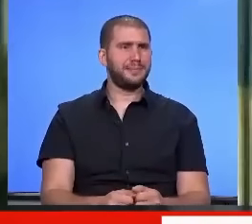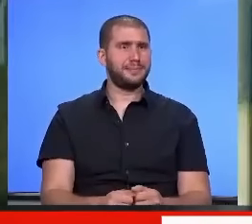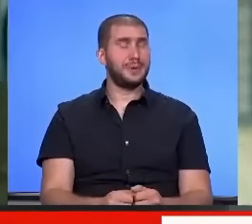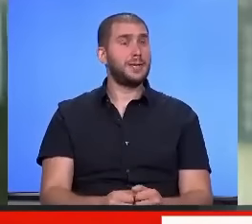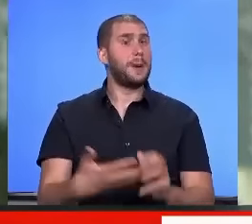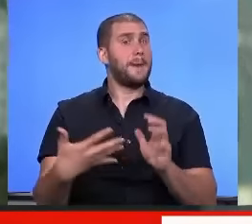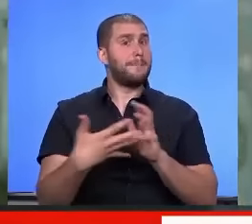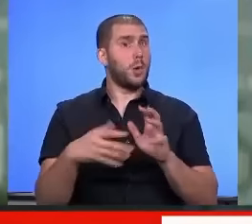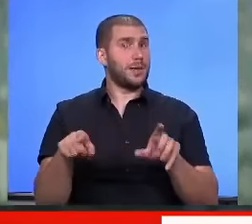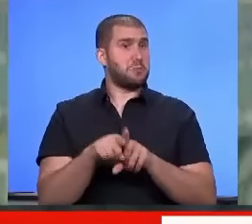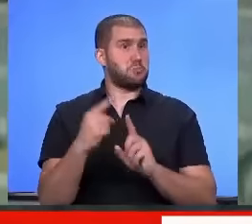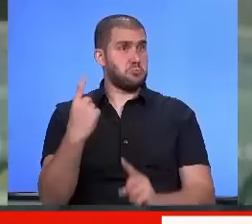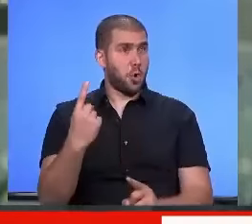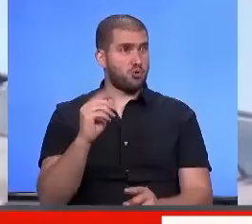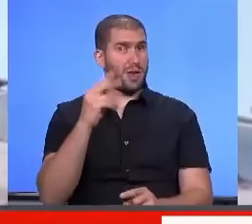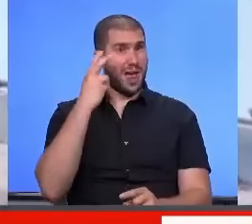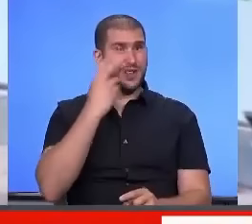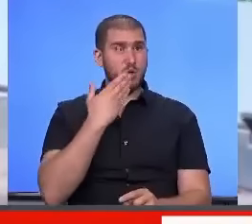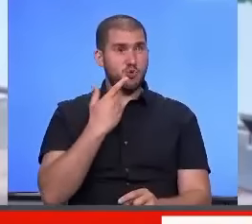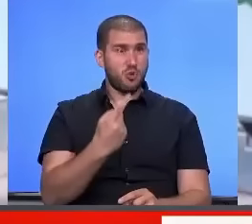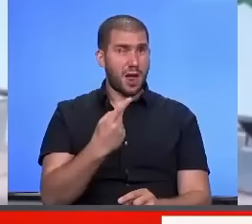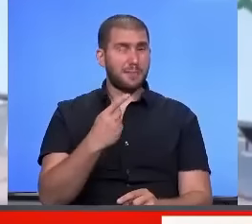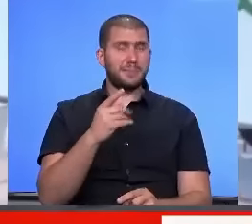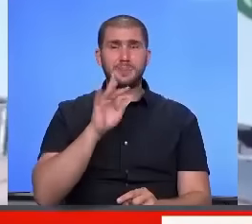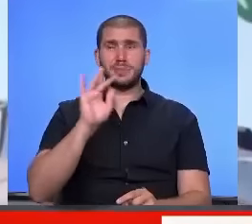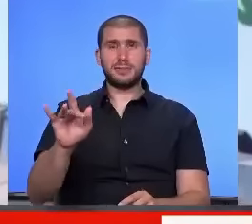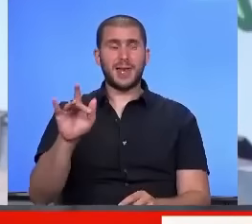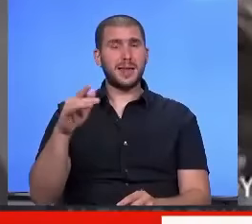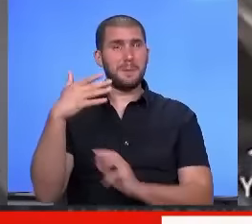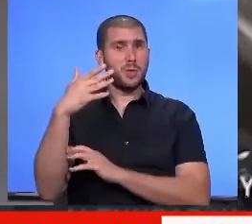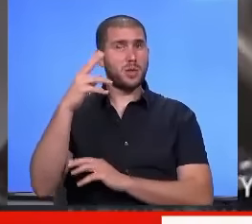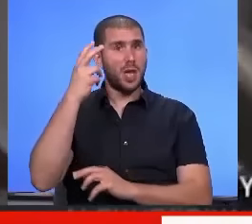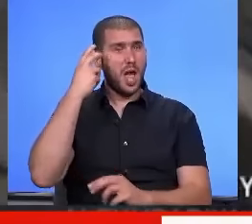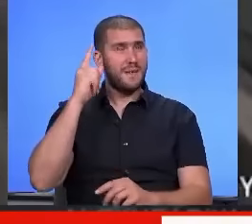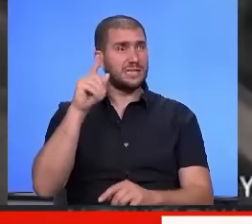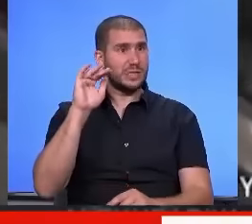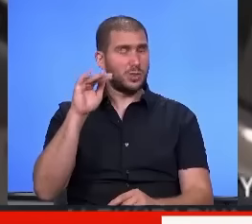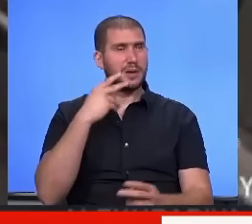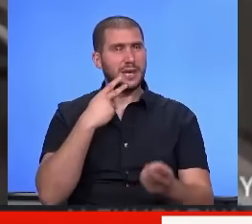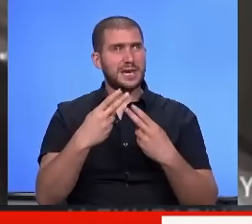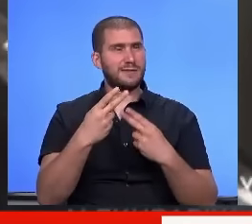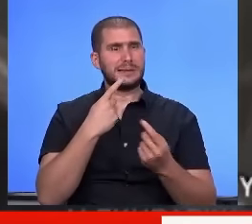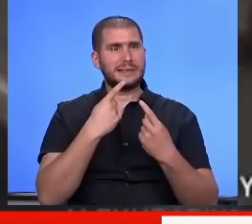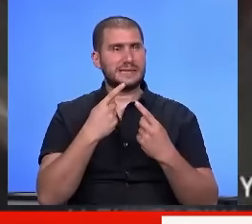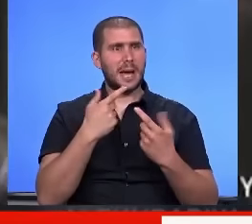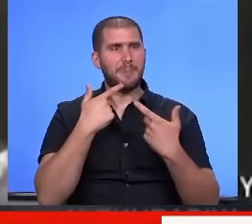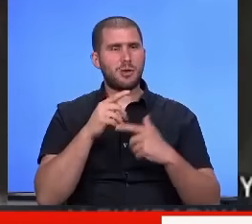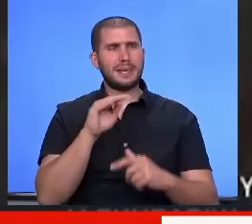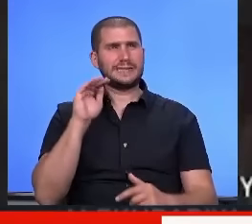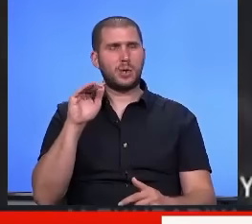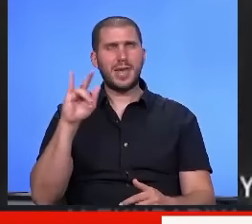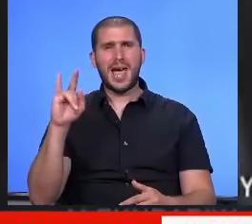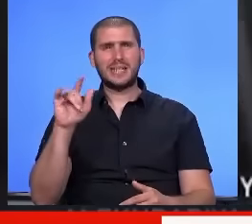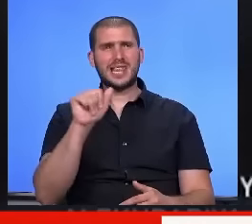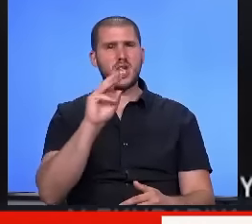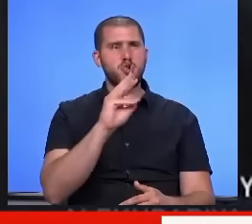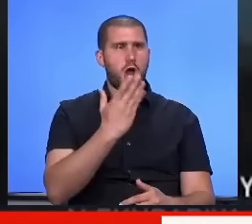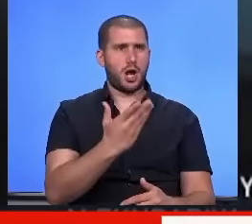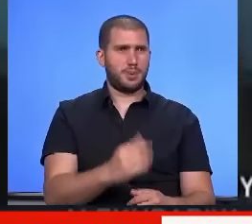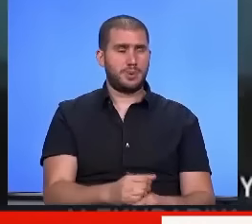לביקורת מן הסוג הזה מצד ערביי ירושלים בכיוון מדינות ערב וסעודיה התייחס בשיחה איתנו הפרשן הסעודי חסן שערי.